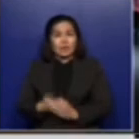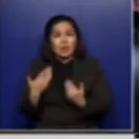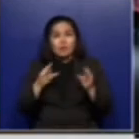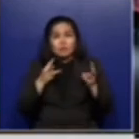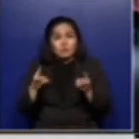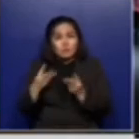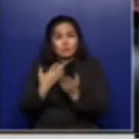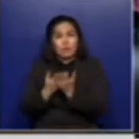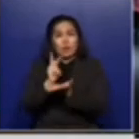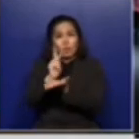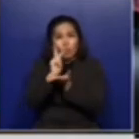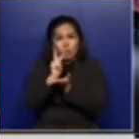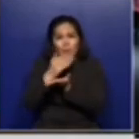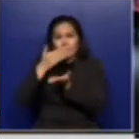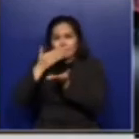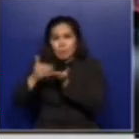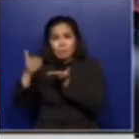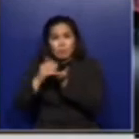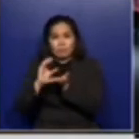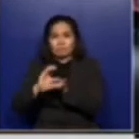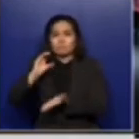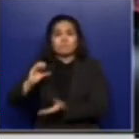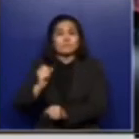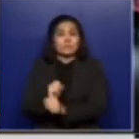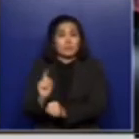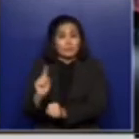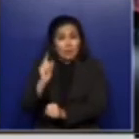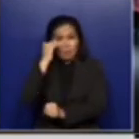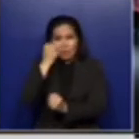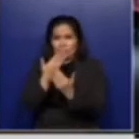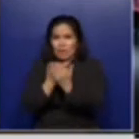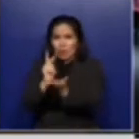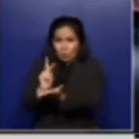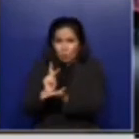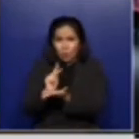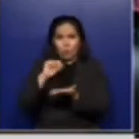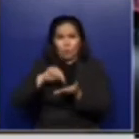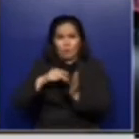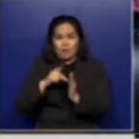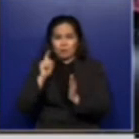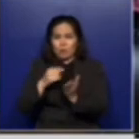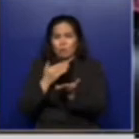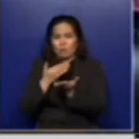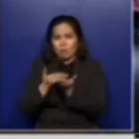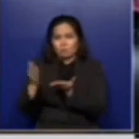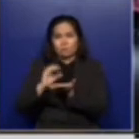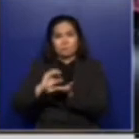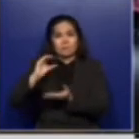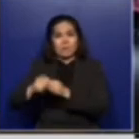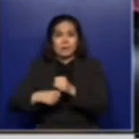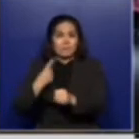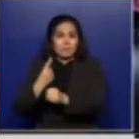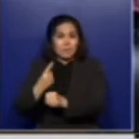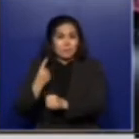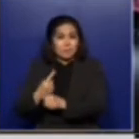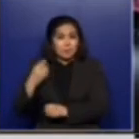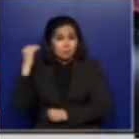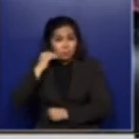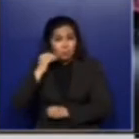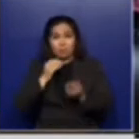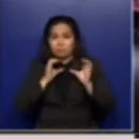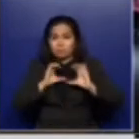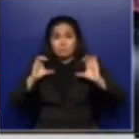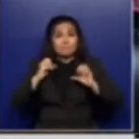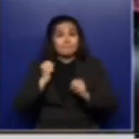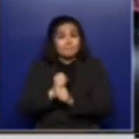รครับในเมื่อกู้เงินเนี่ยในที่สุดรัฐบาลก็ต้องคืนเงินกู้เขาไปคืนเขาไปทุกปีนะครับ